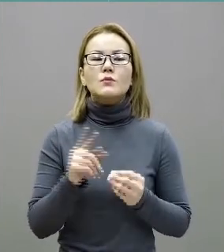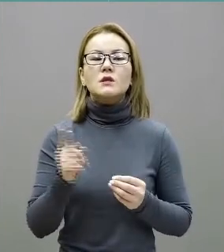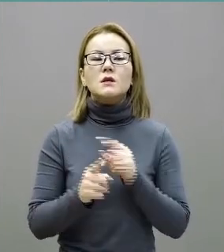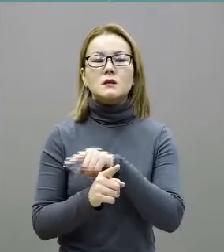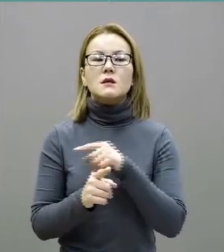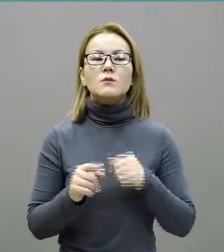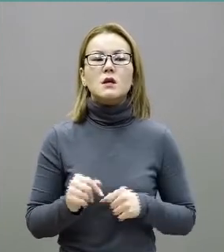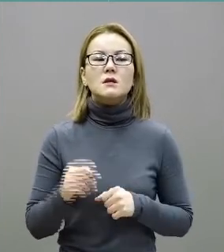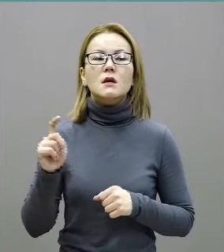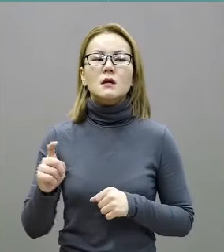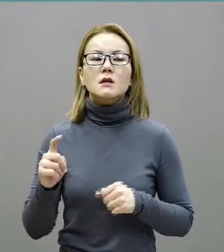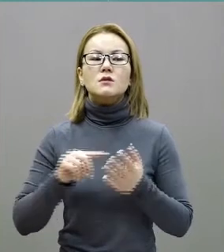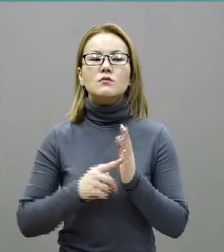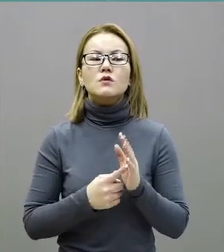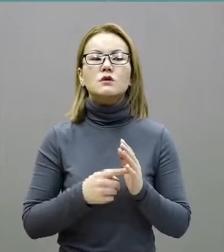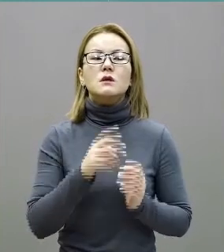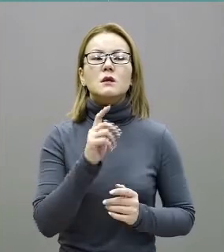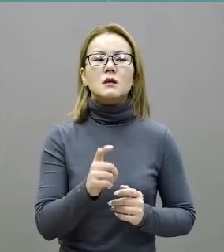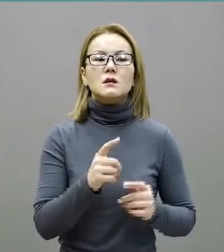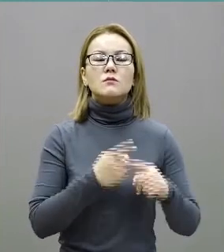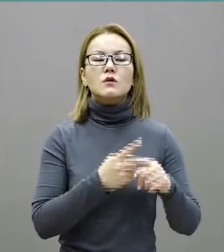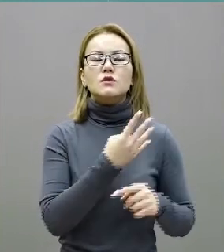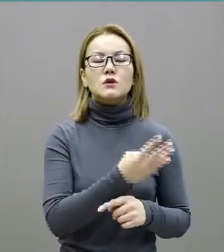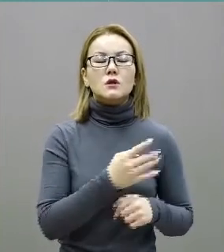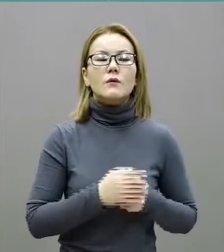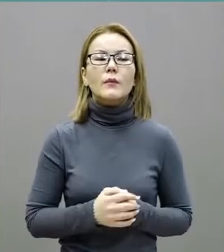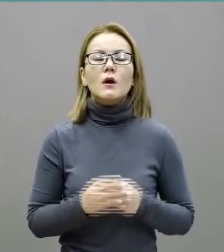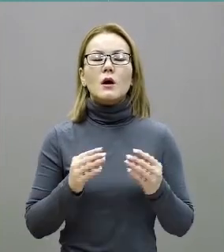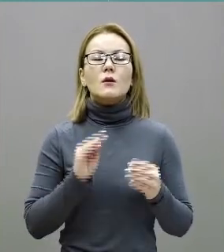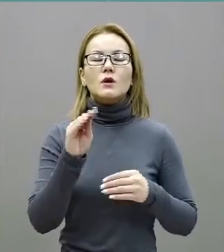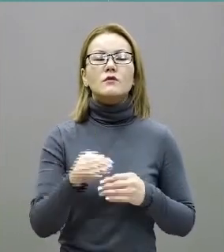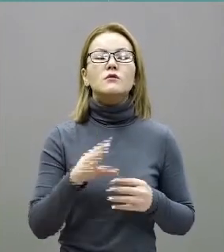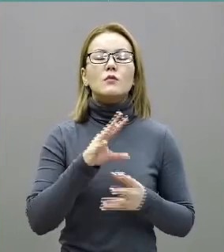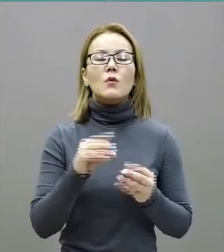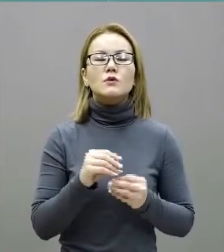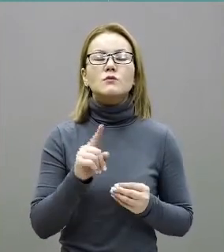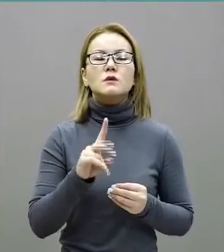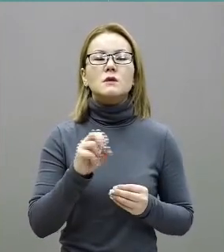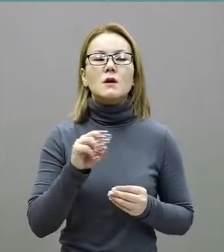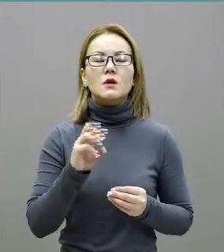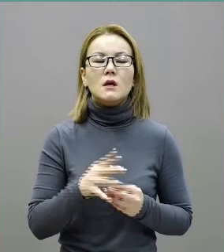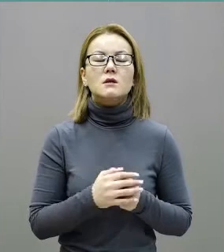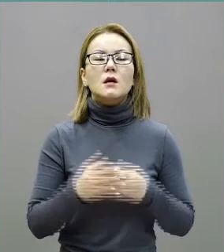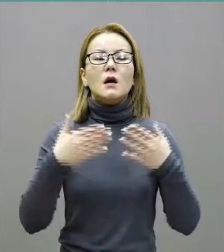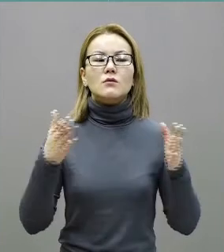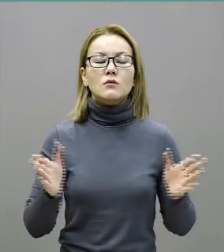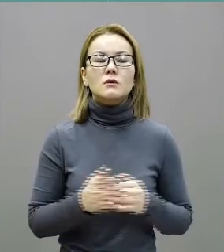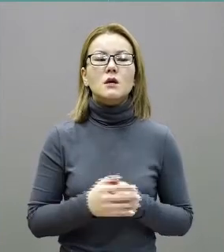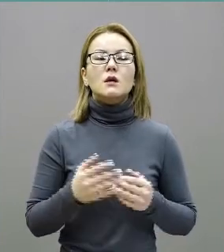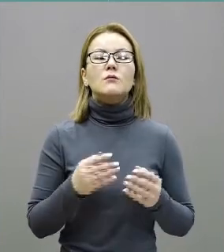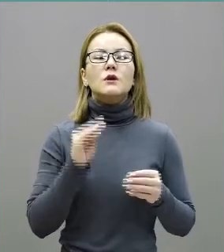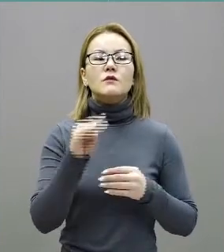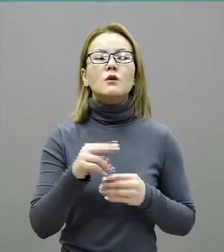знаменатель x умножить на x 4 приведем к общему знаменателю раскроем скобки приведем к